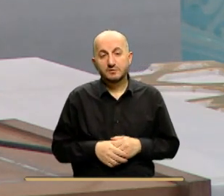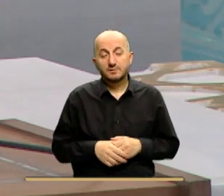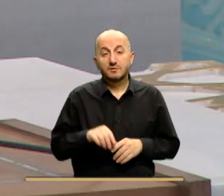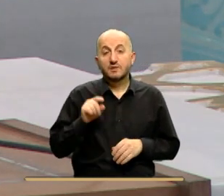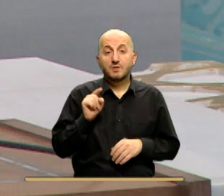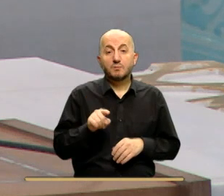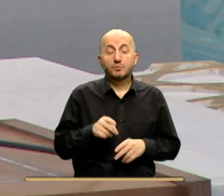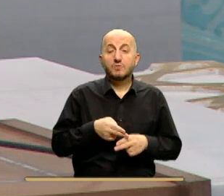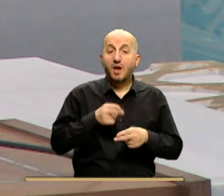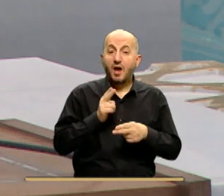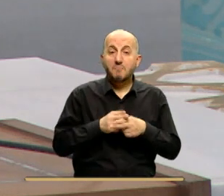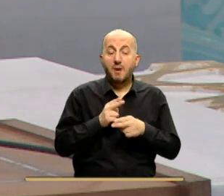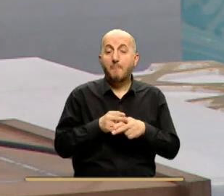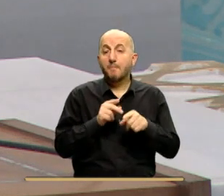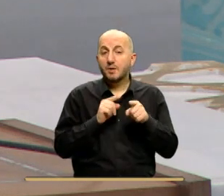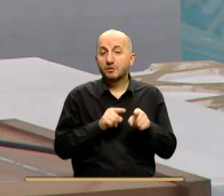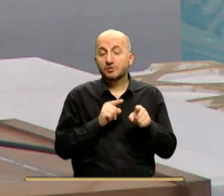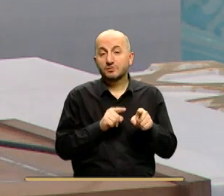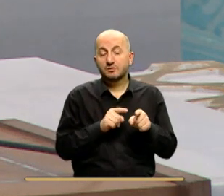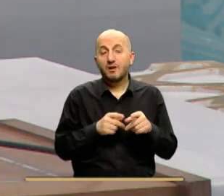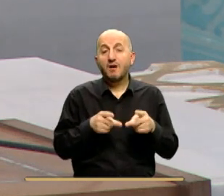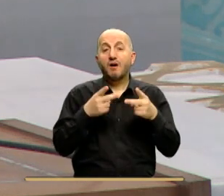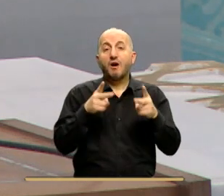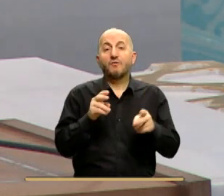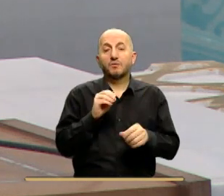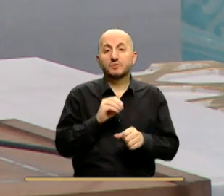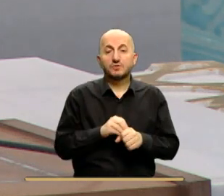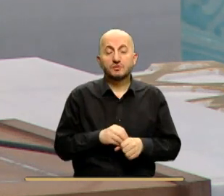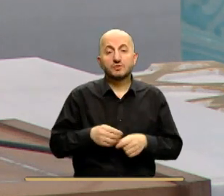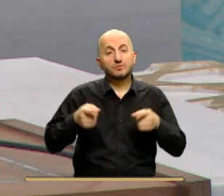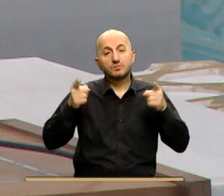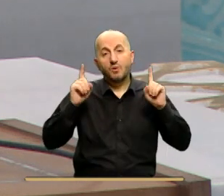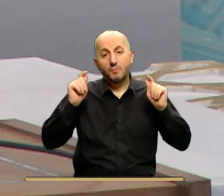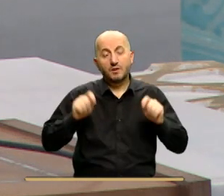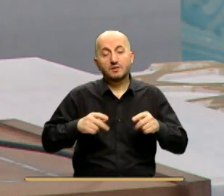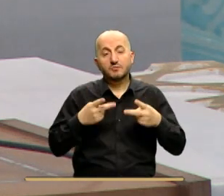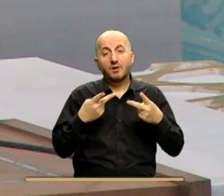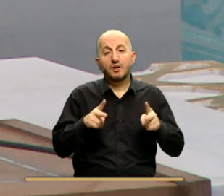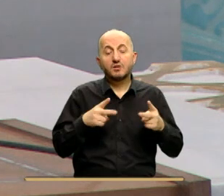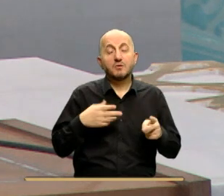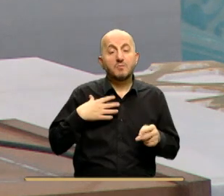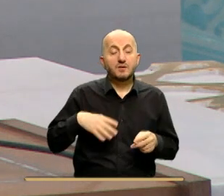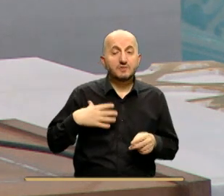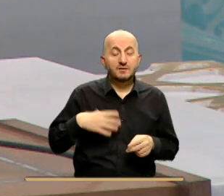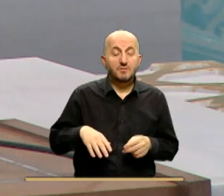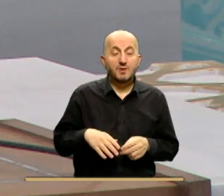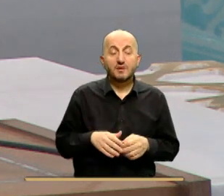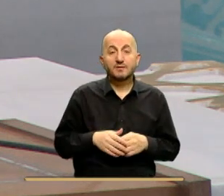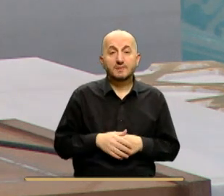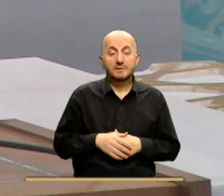Bunun hemen peşine affımız için istiğfar edip bağışlanma dilemek ve